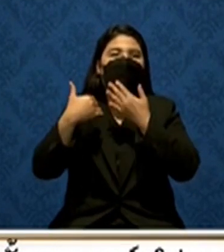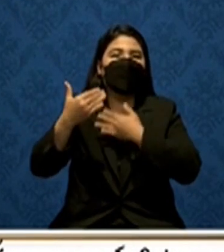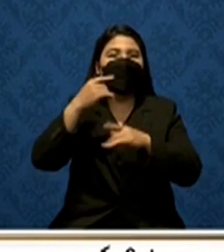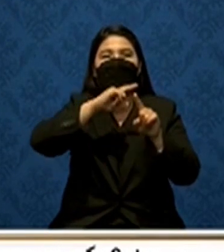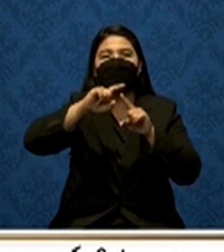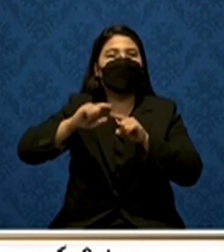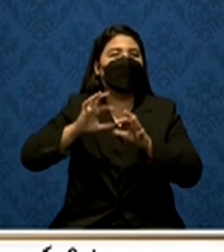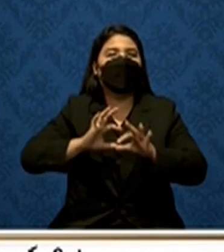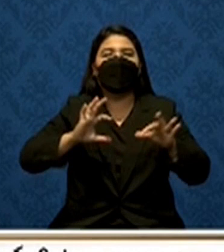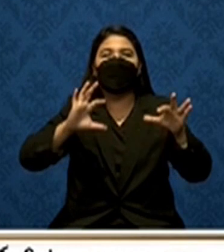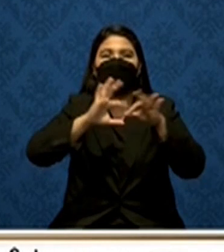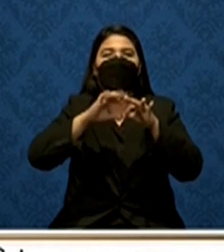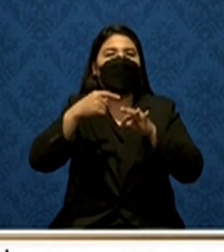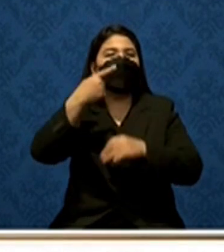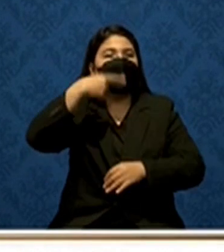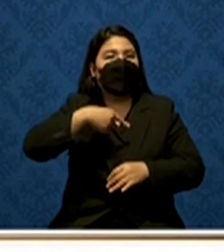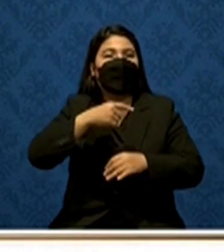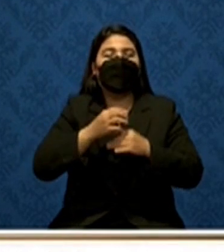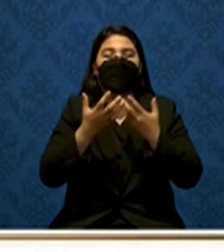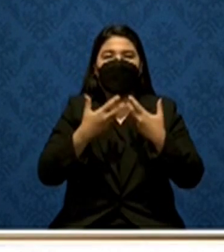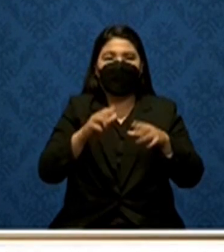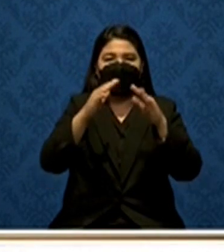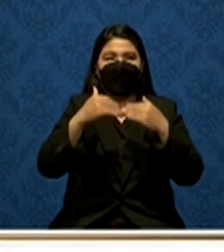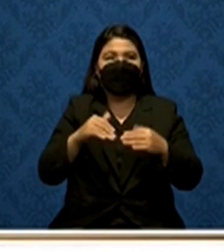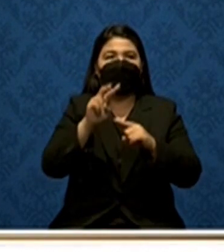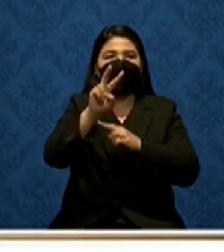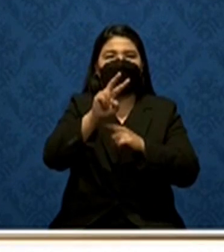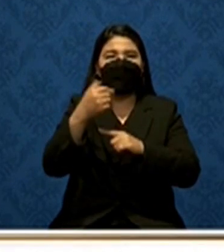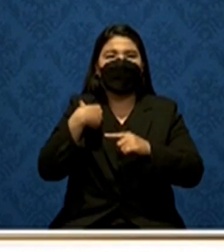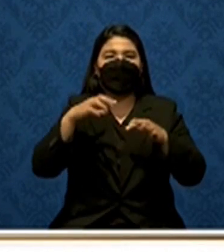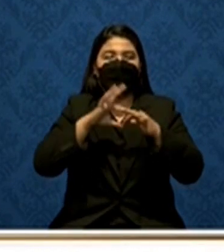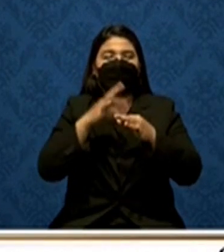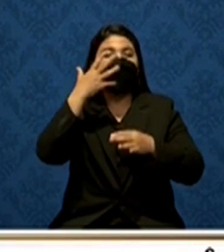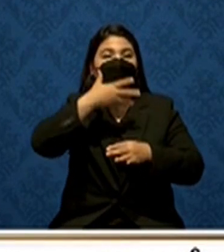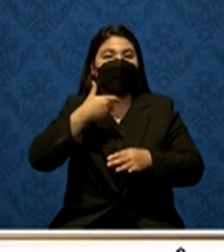อมอะไรอยู่ในนั้นแล้วก็ 2 สุขภาพความงาม3